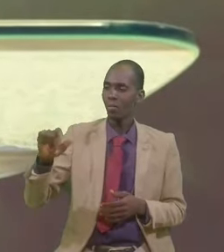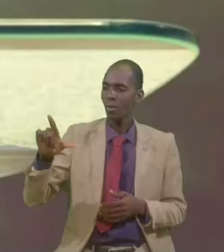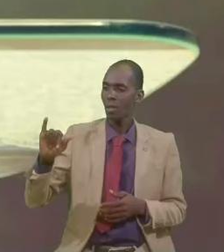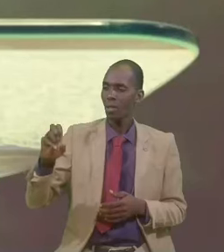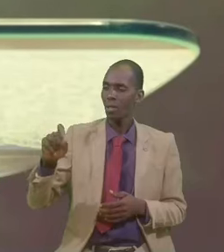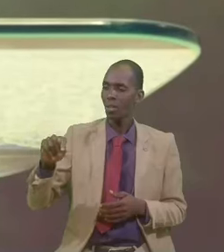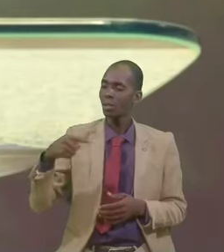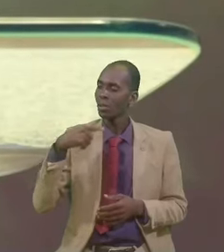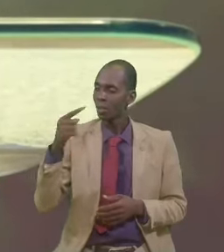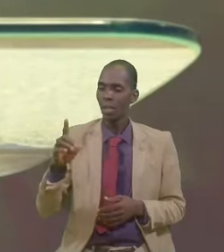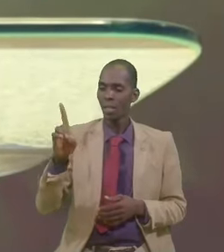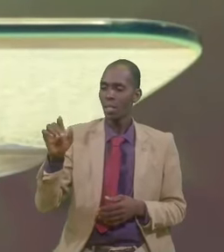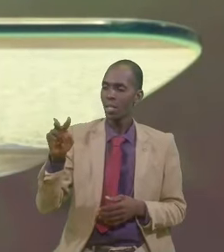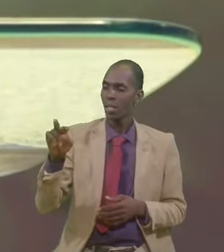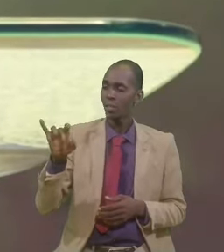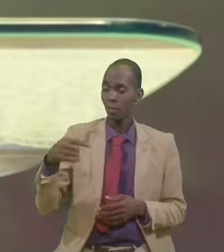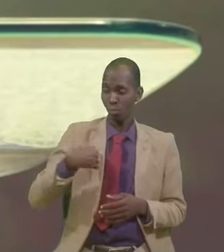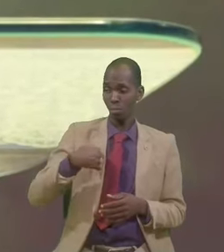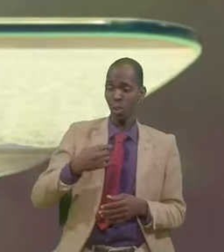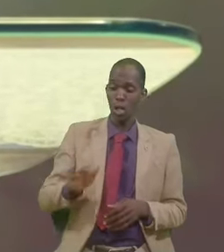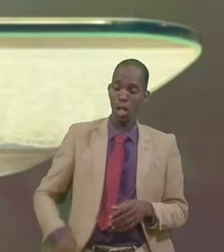Le Philistin dit à David,